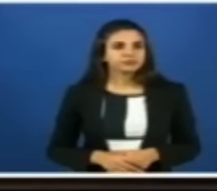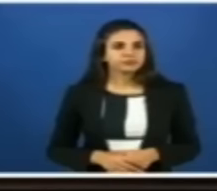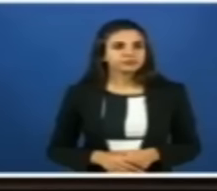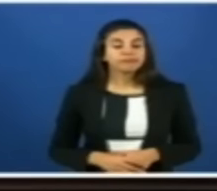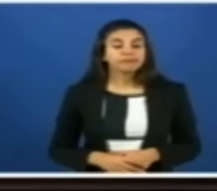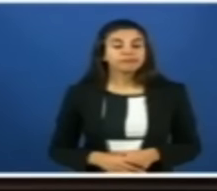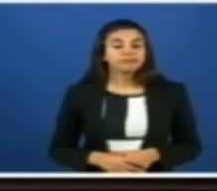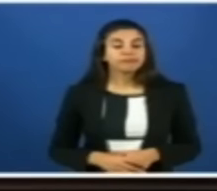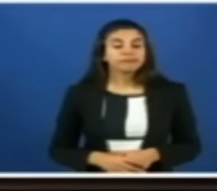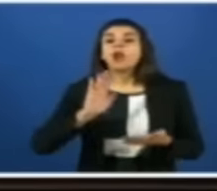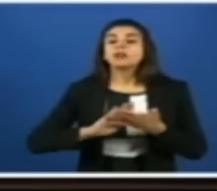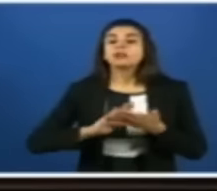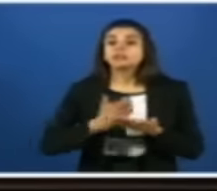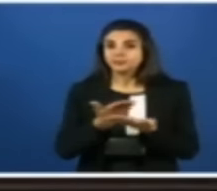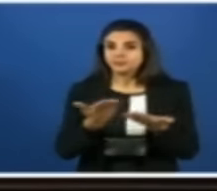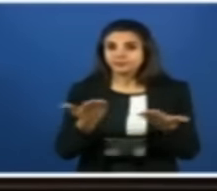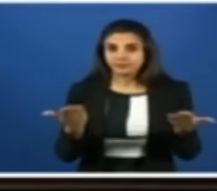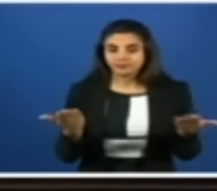Değerli arkadaşlar,